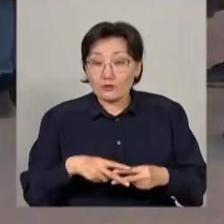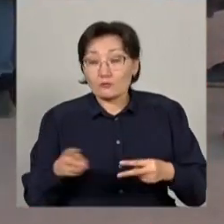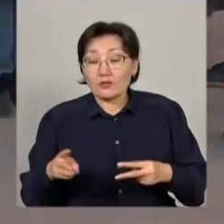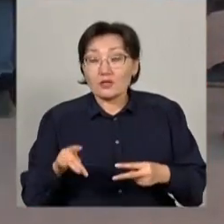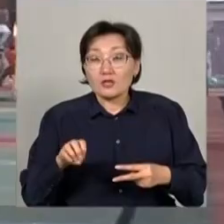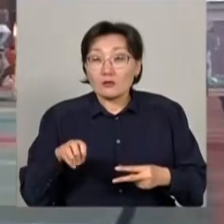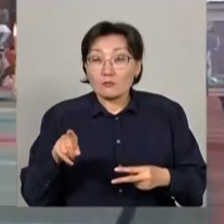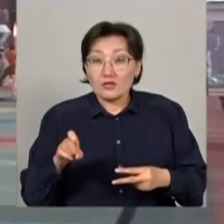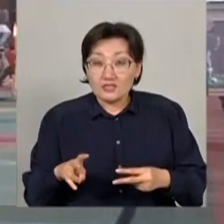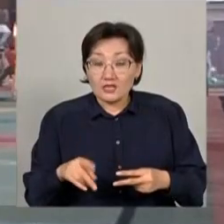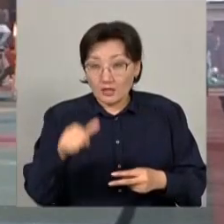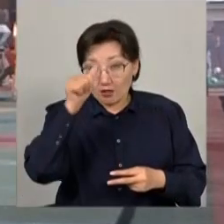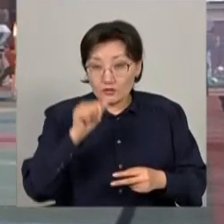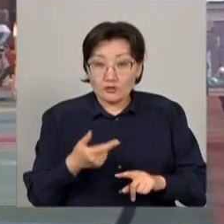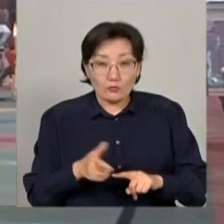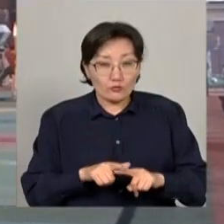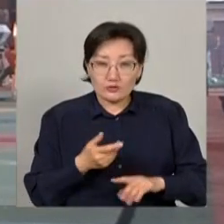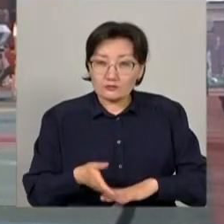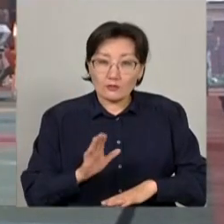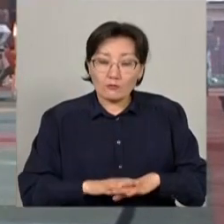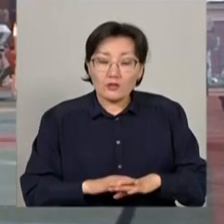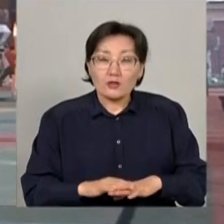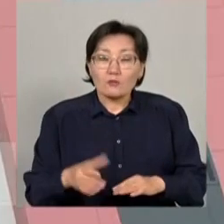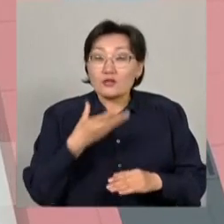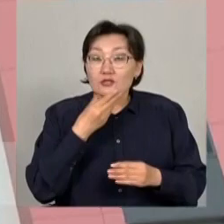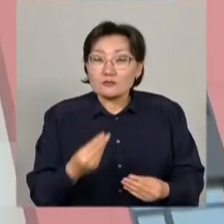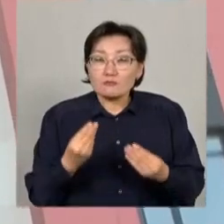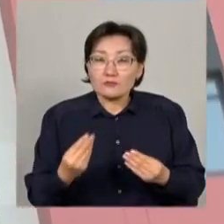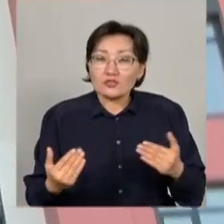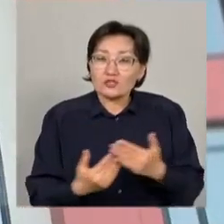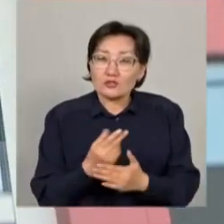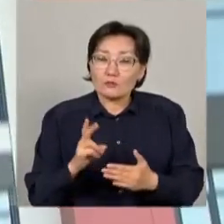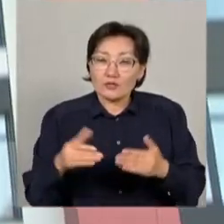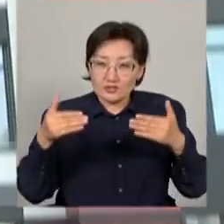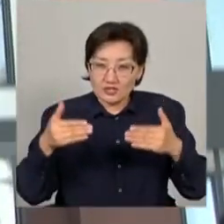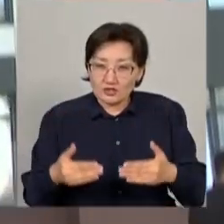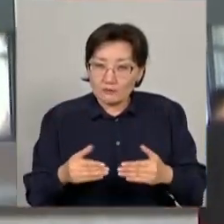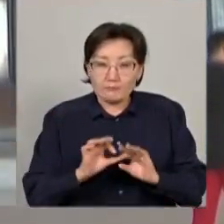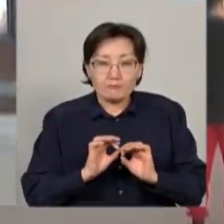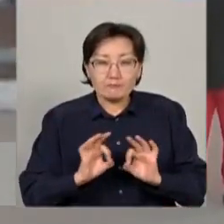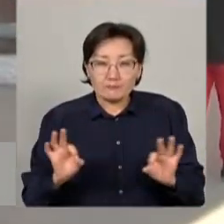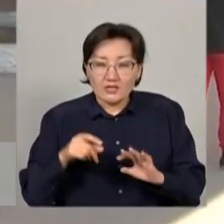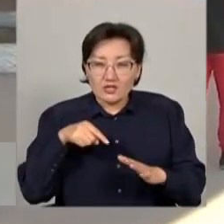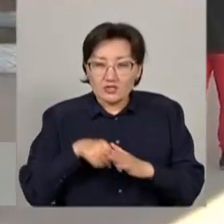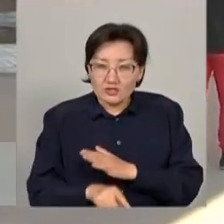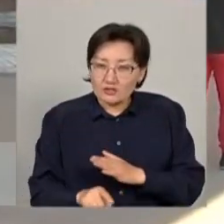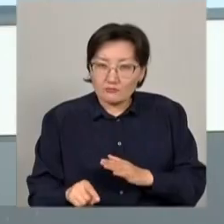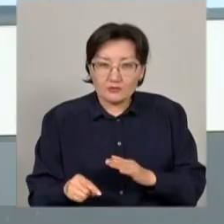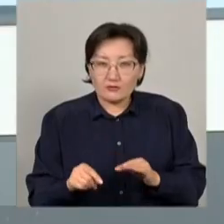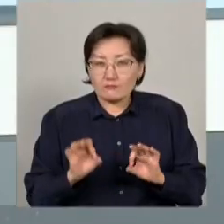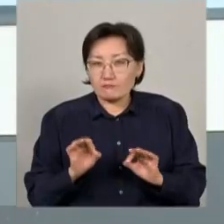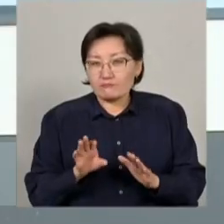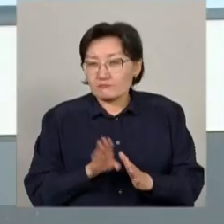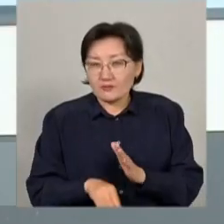айы тіпті қиын болып кетті. Тұрғын үй кешені бір қарағанда көздің жауын алады. Жап жаңа баспаналардың сырты бүтін болғанымен іші әлі бүтінделмей тұр.